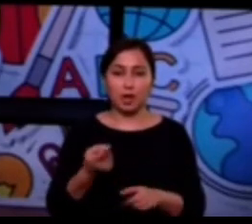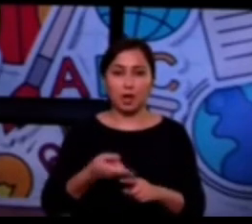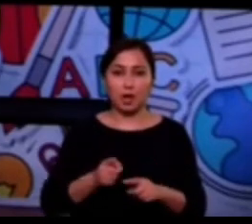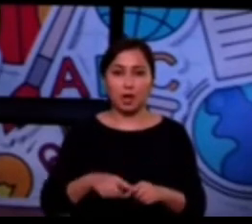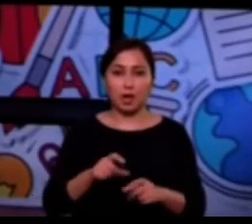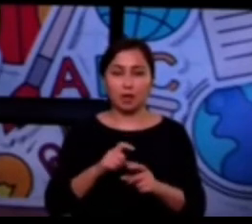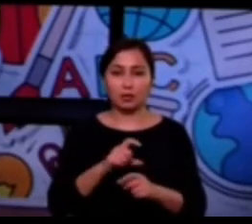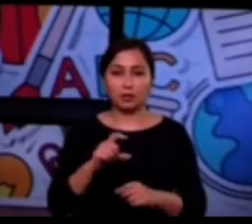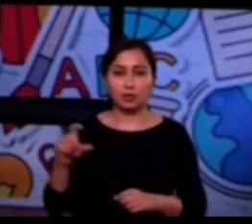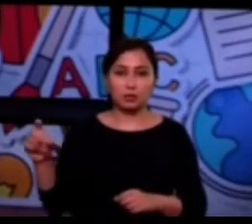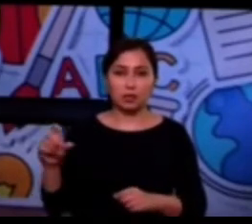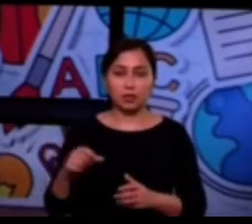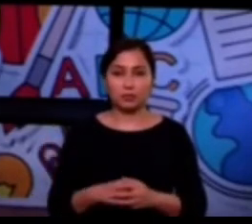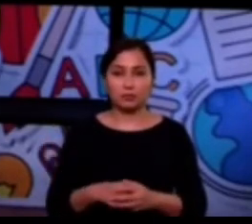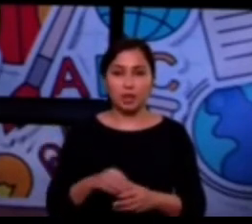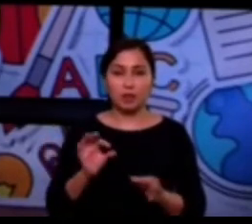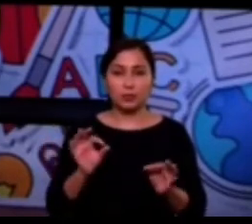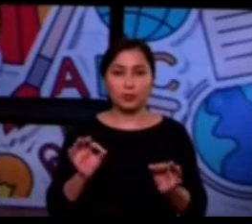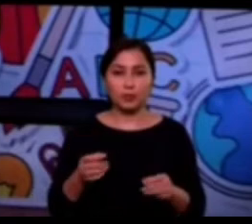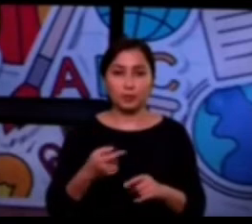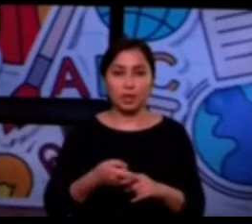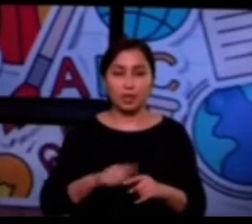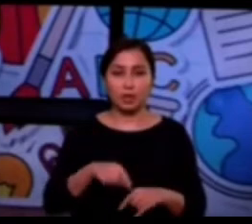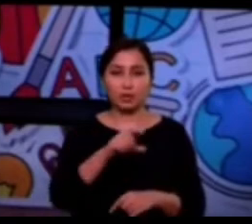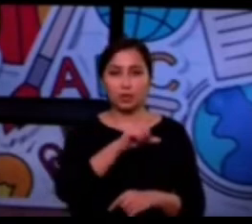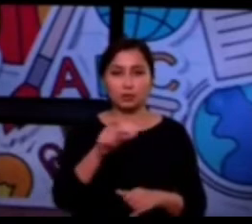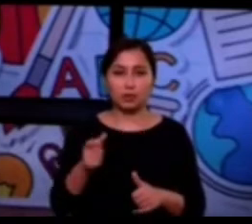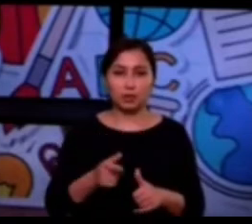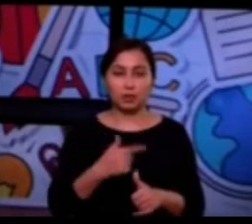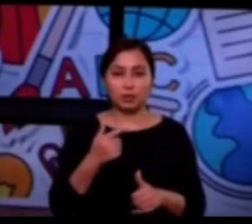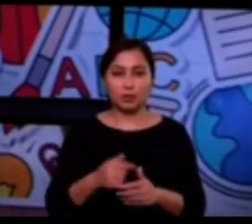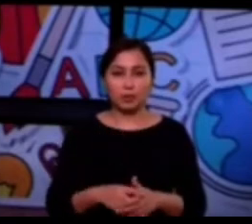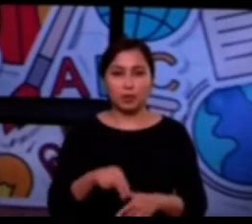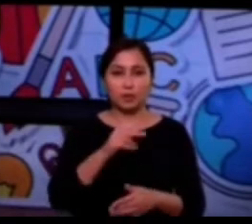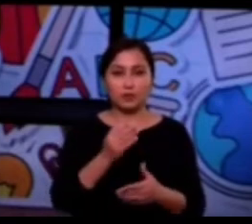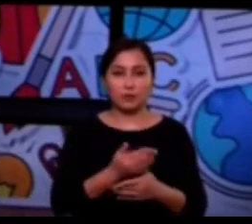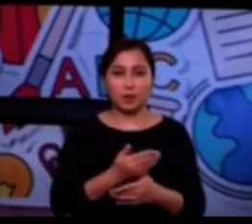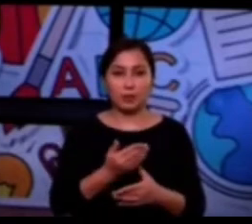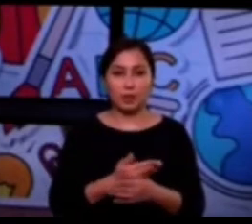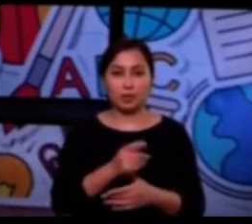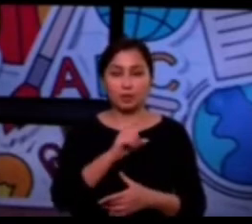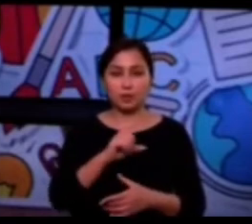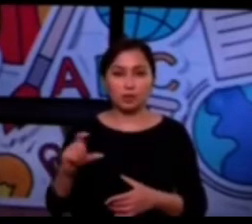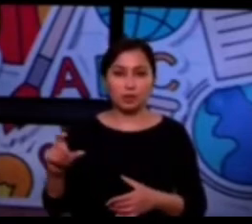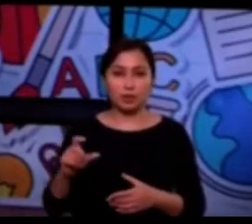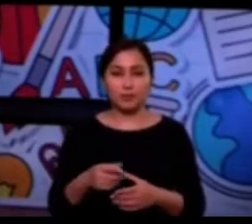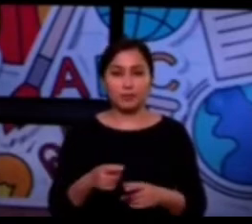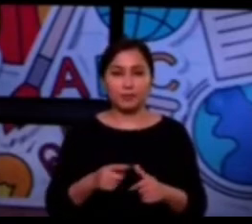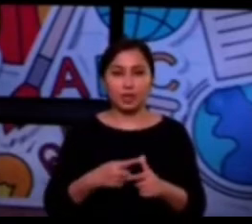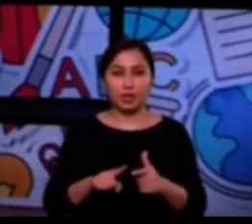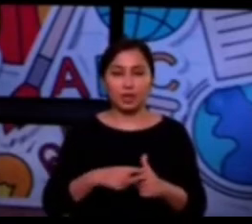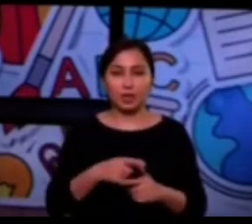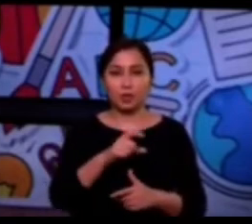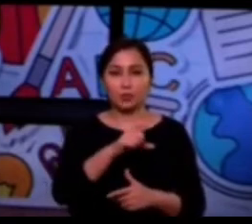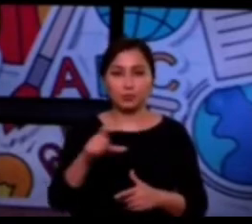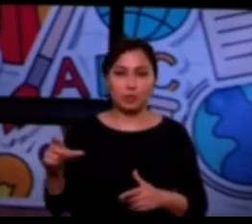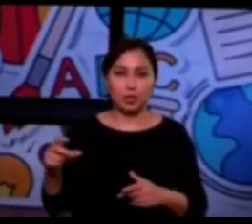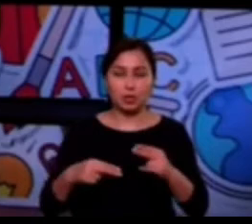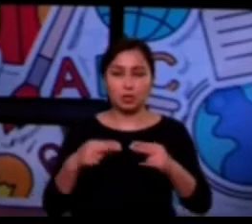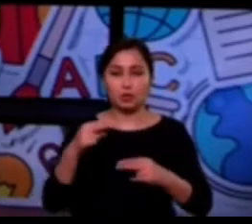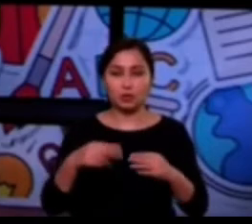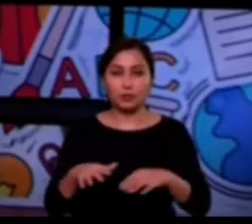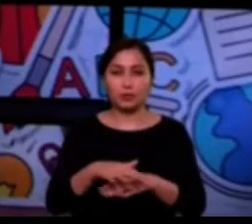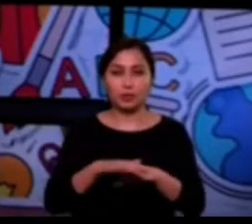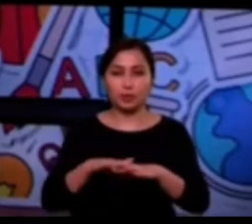эта строка? Правильно. Эта строка называется вспомогательная строка, или межстрочное